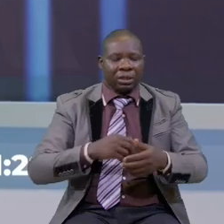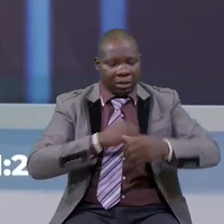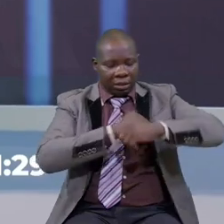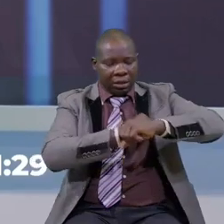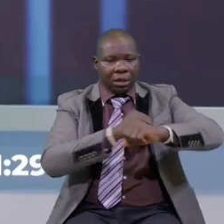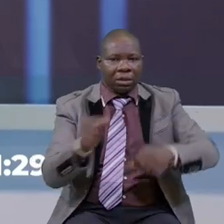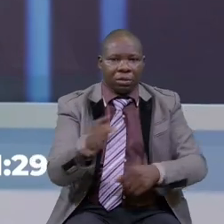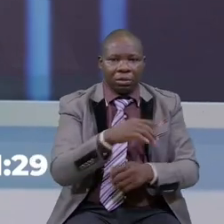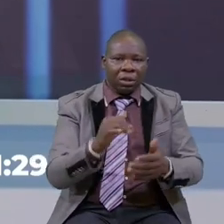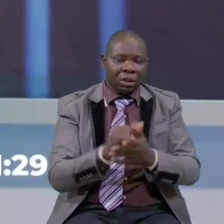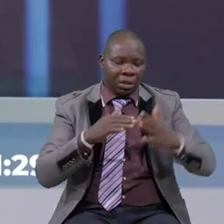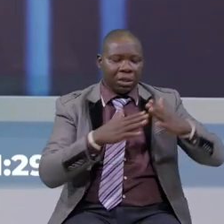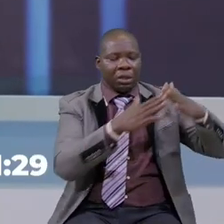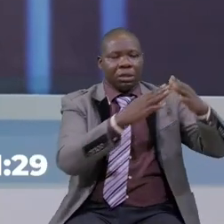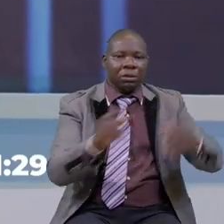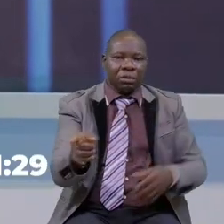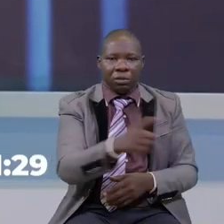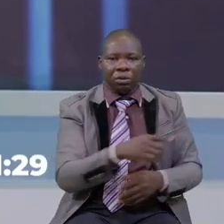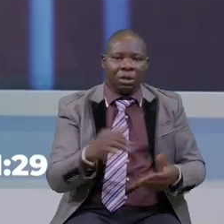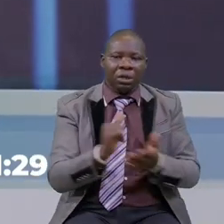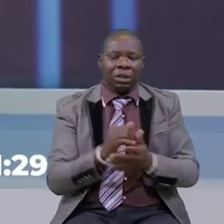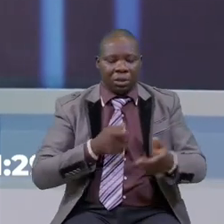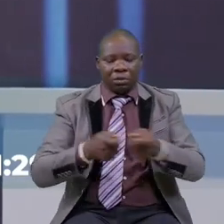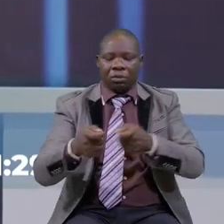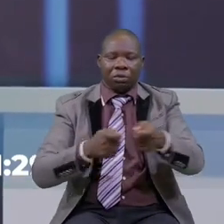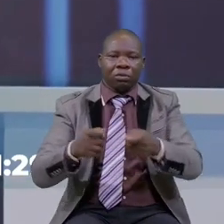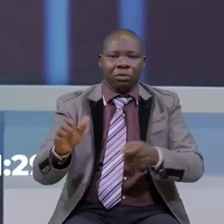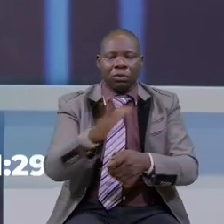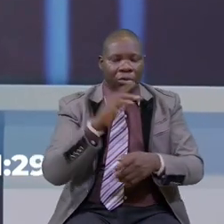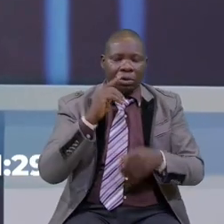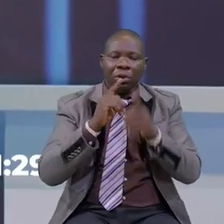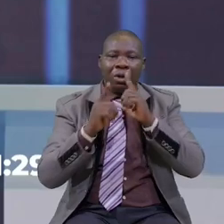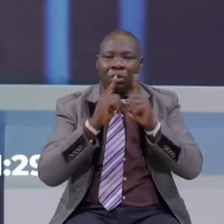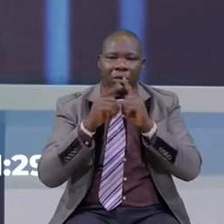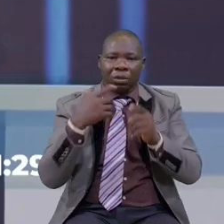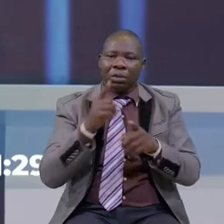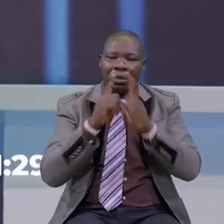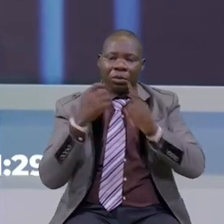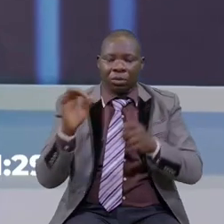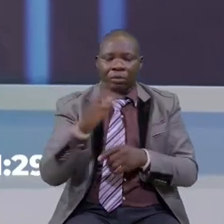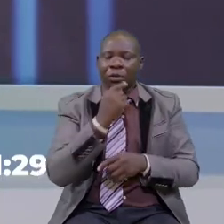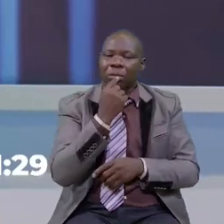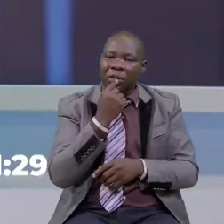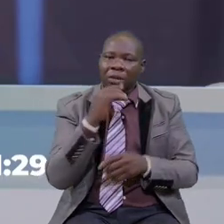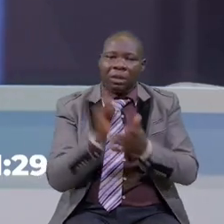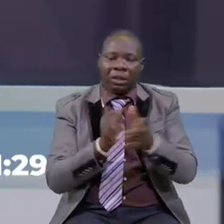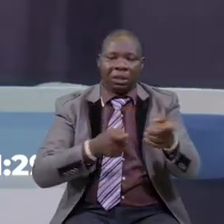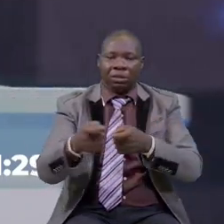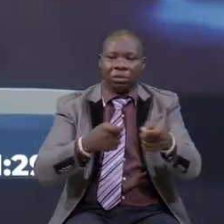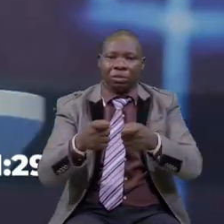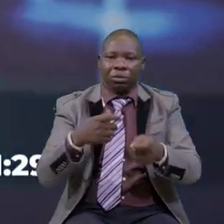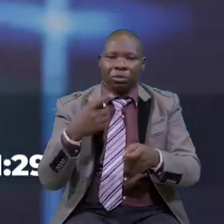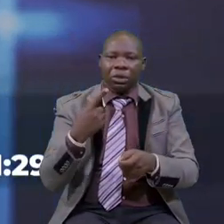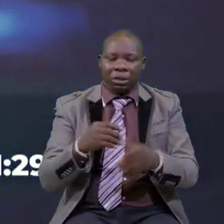guide, qui vous conduit, qui contrôle vos pensées, les paroles de votre bouche,